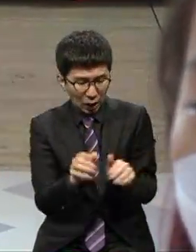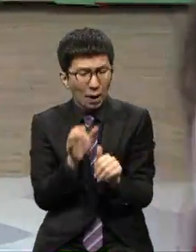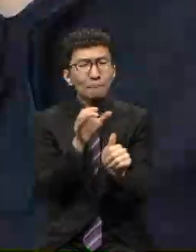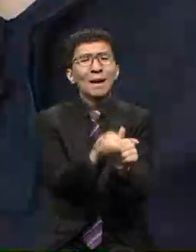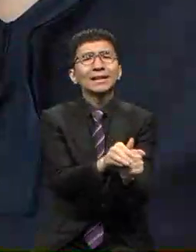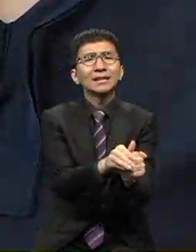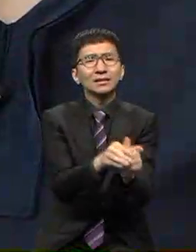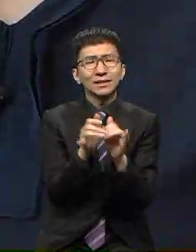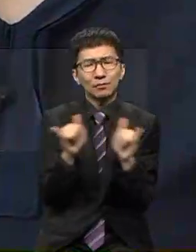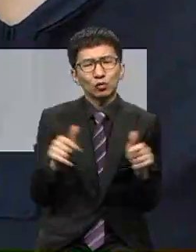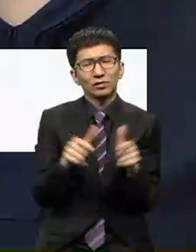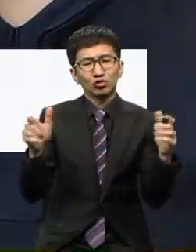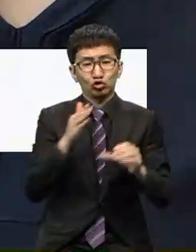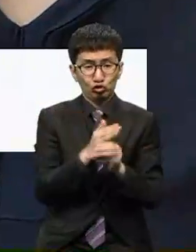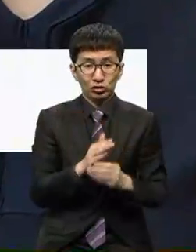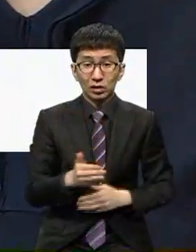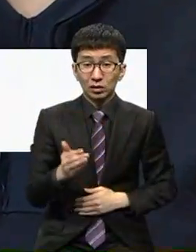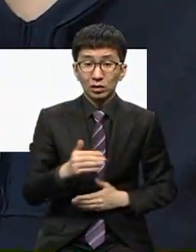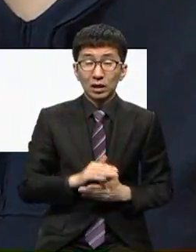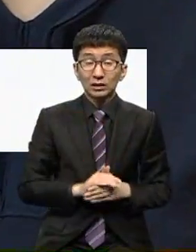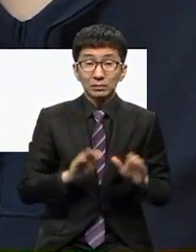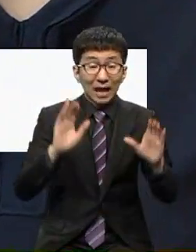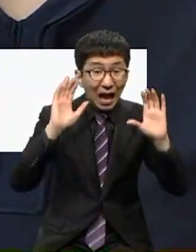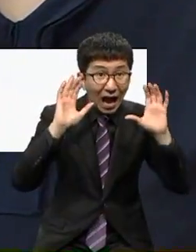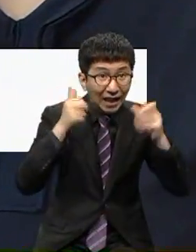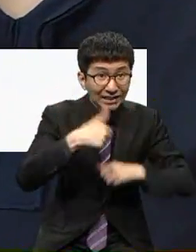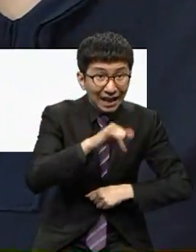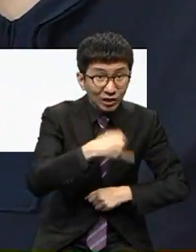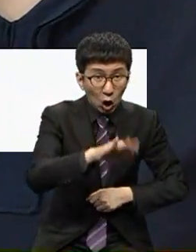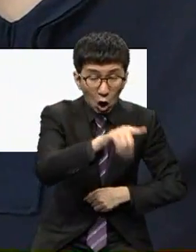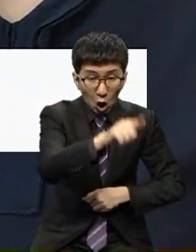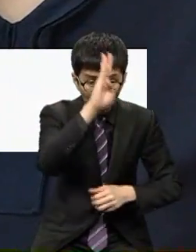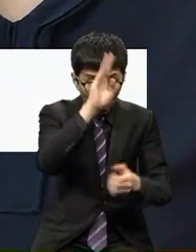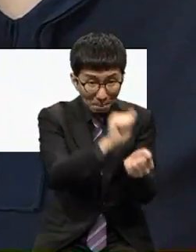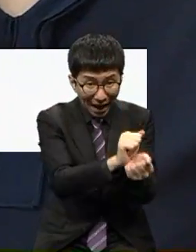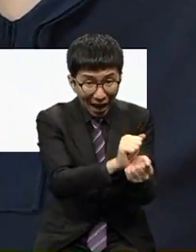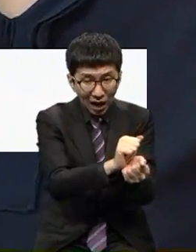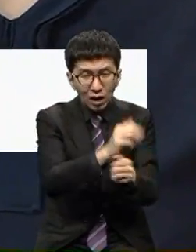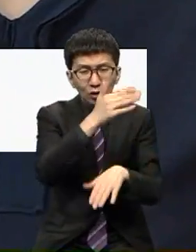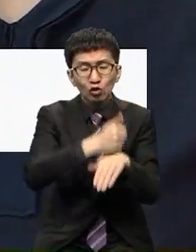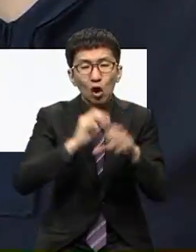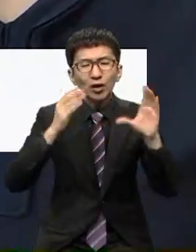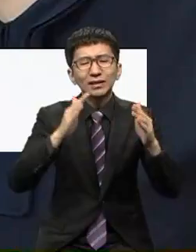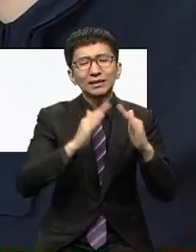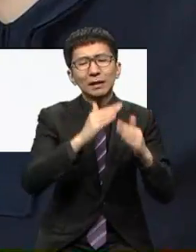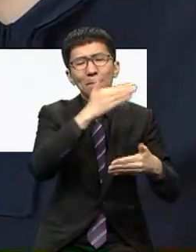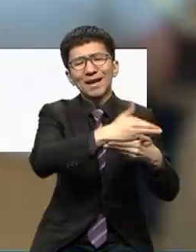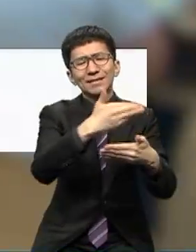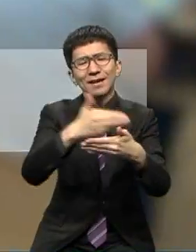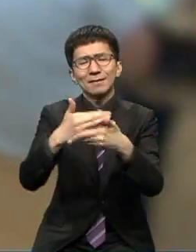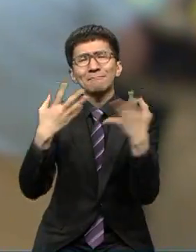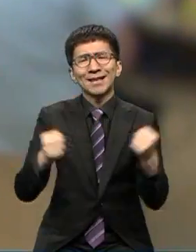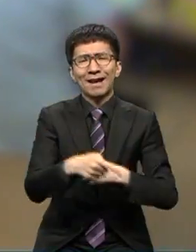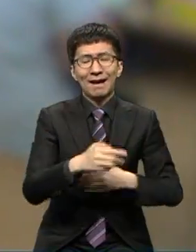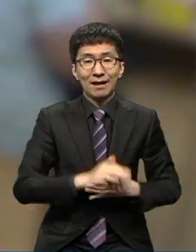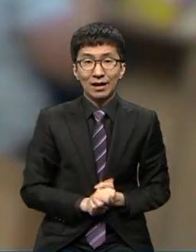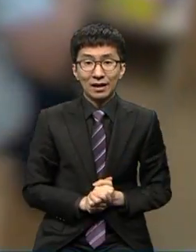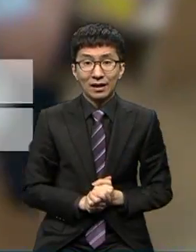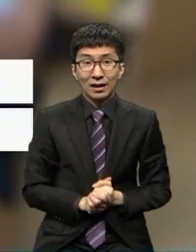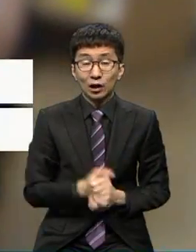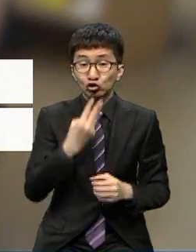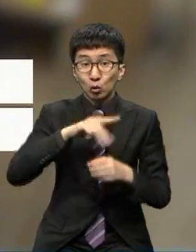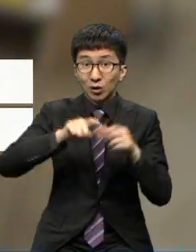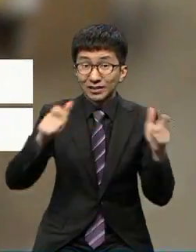있습니다. 아이들이 전염이 돼서 어린이집이 폐쇄가 들어간 곳이 주위에 많이 있습니다. 일부